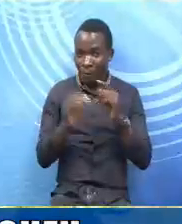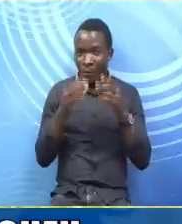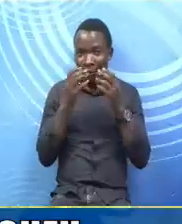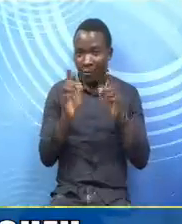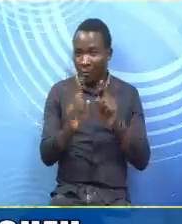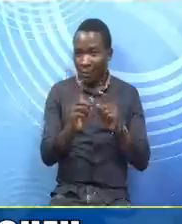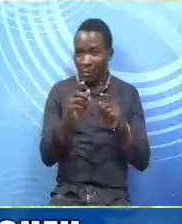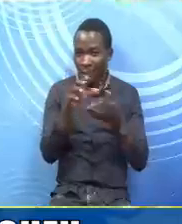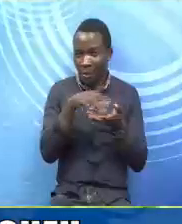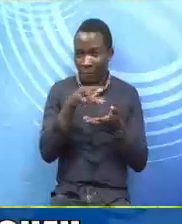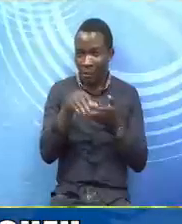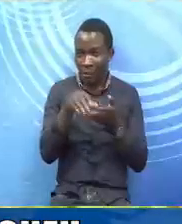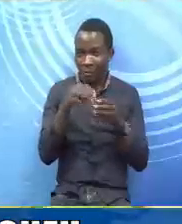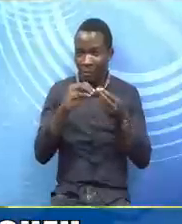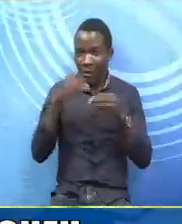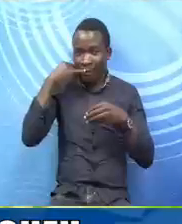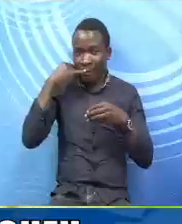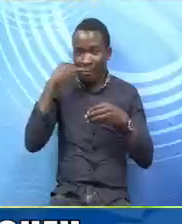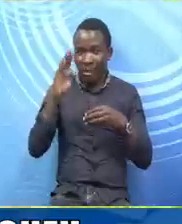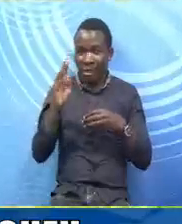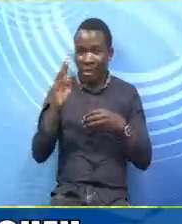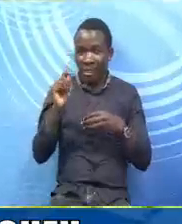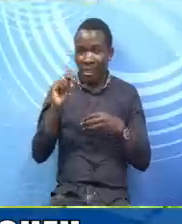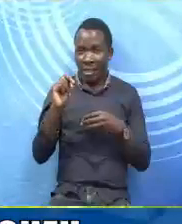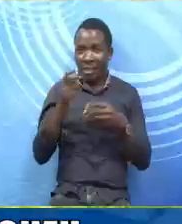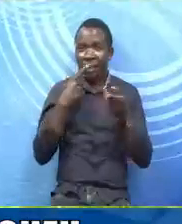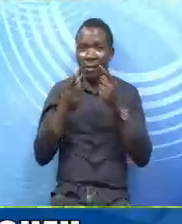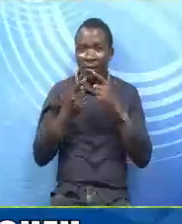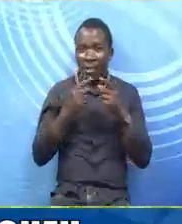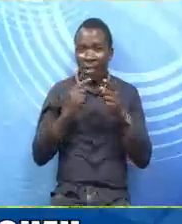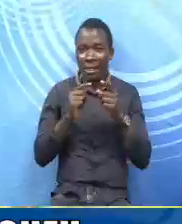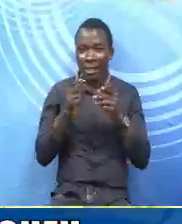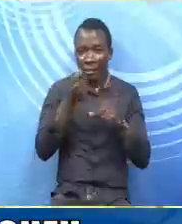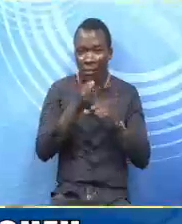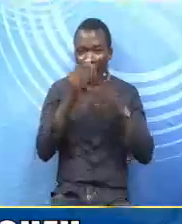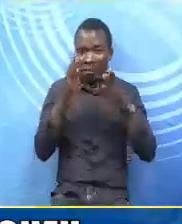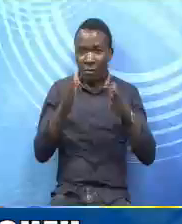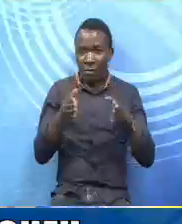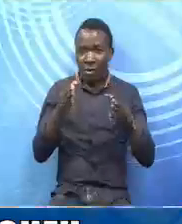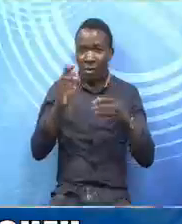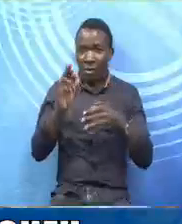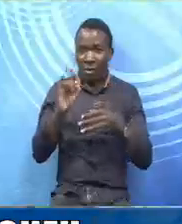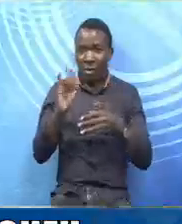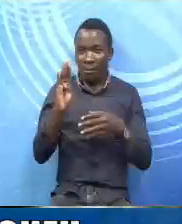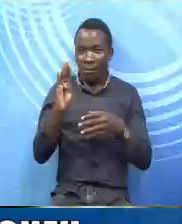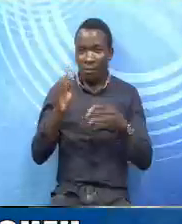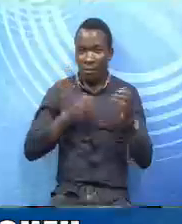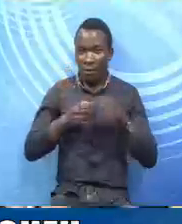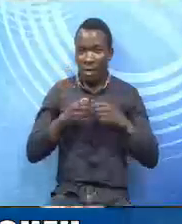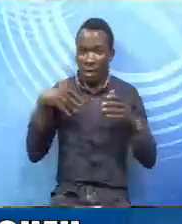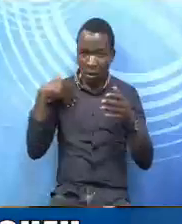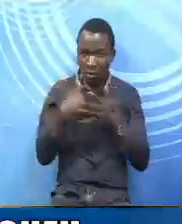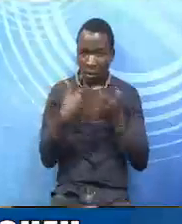cyane ku murongo wa telefone BTNTV yagejeje kuvuga n'umuvugizi w'urwego rw'ubugenzacyaha RIB mu Rwanda ariko kugeza na n'ubu ntabwo biradukundira mu gihe